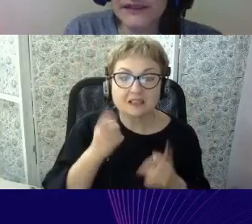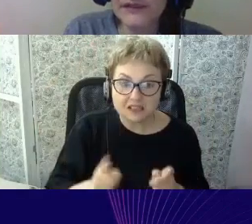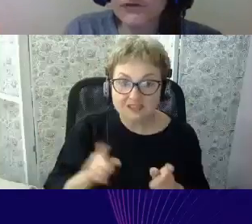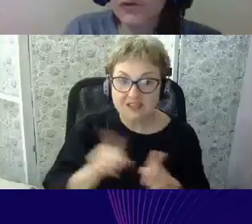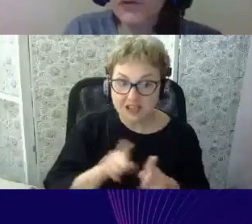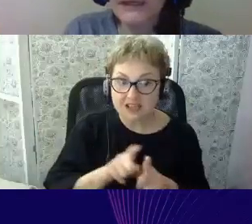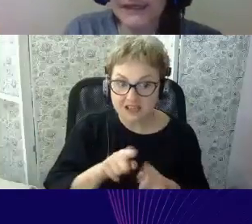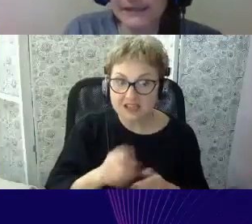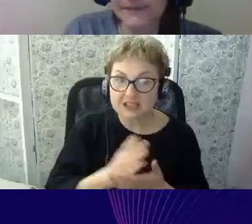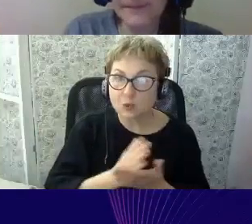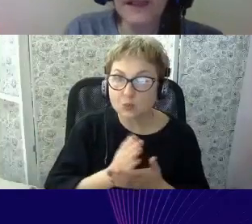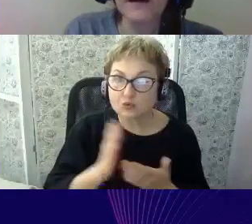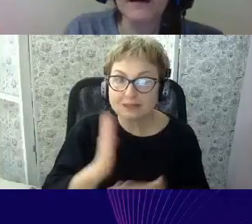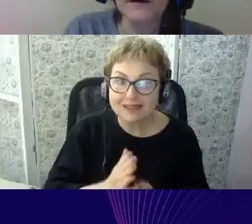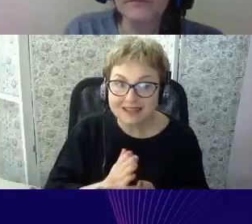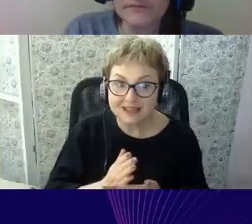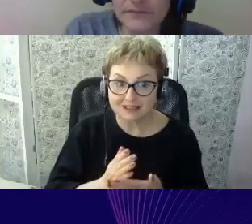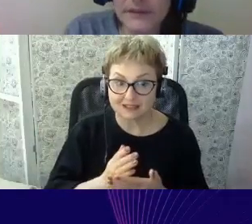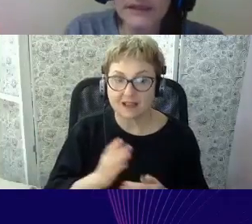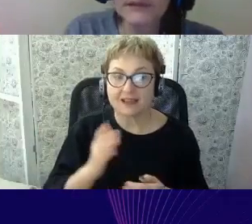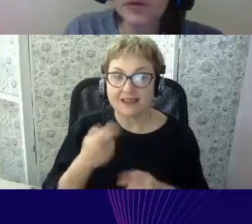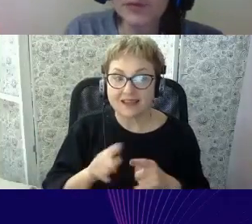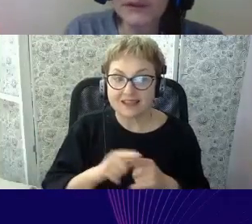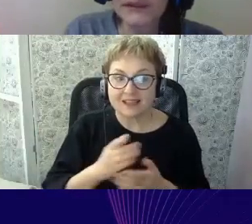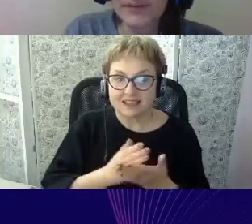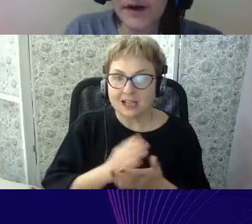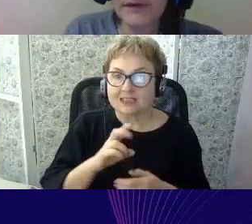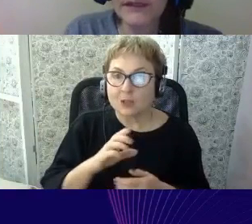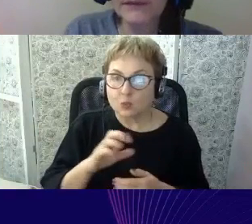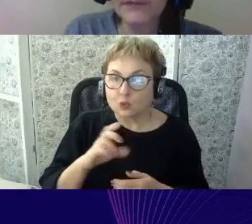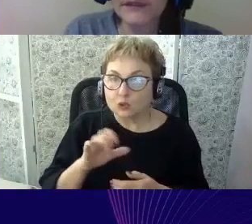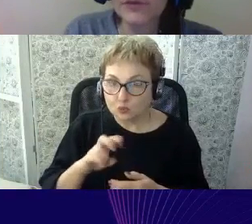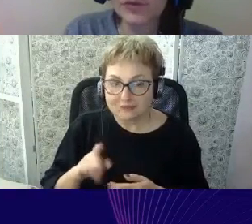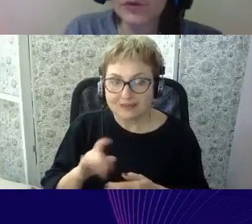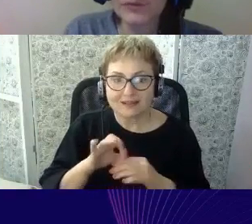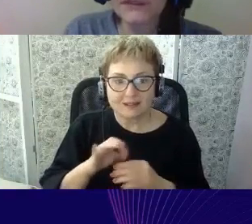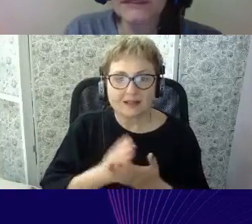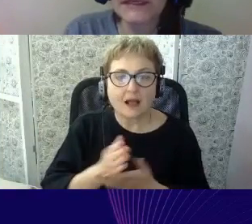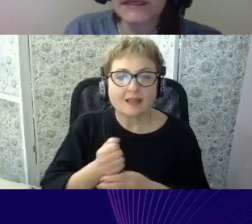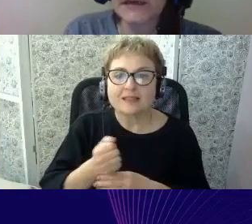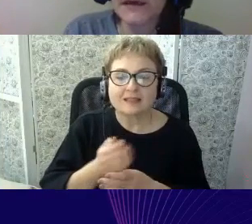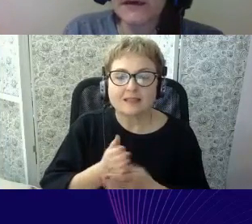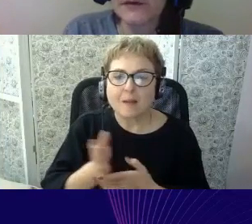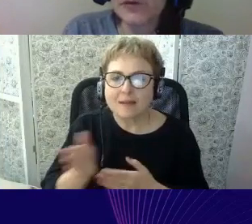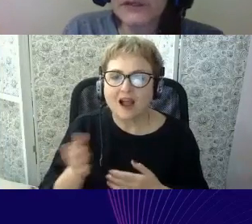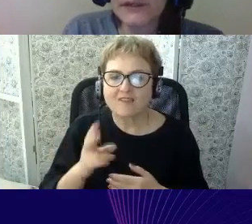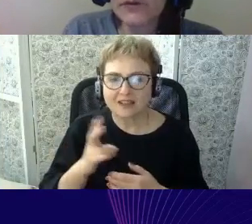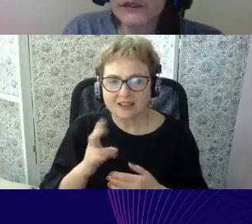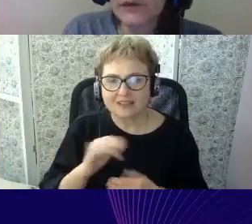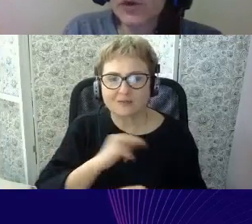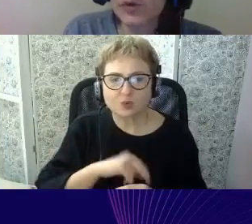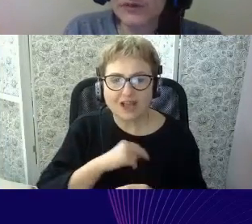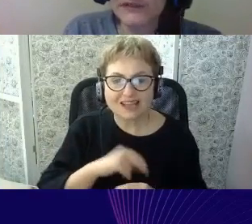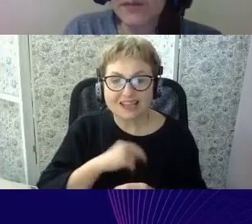действительно такие службы есть. Эти службы направлены, эти структурные подразделения